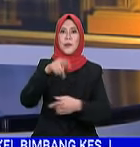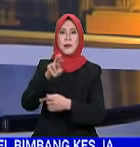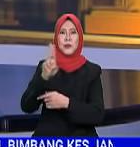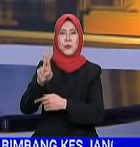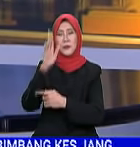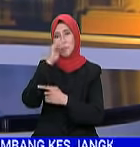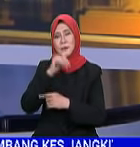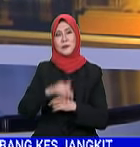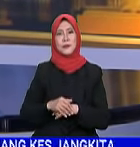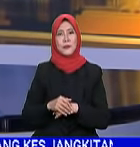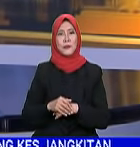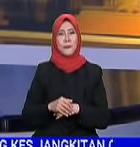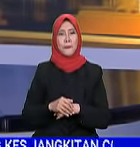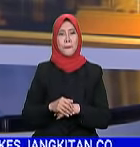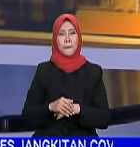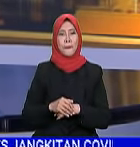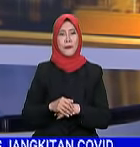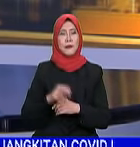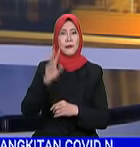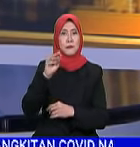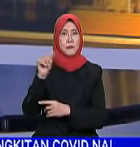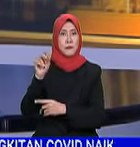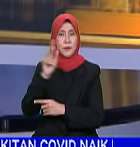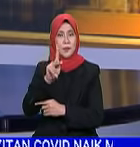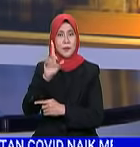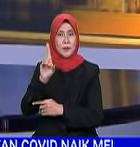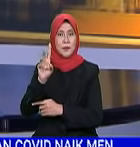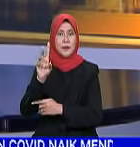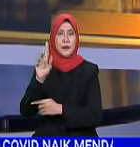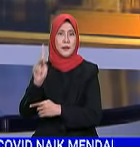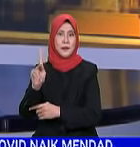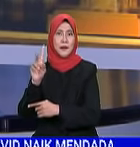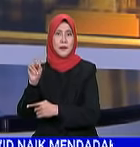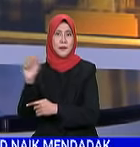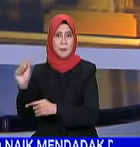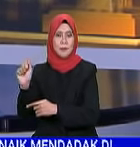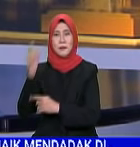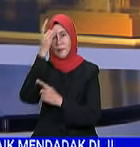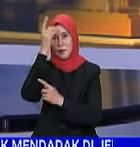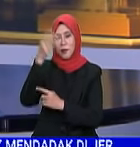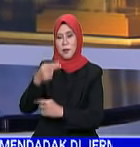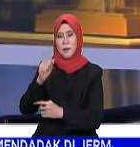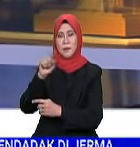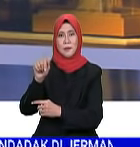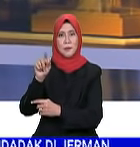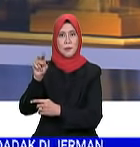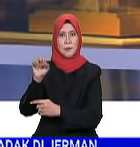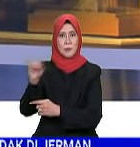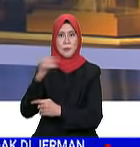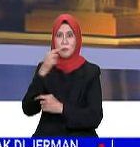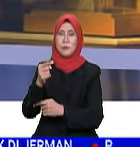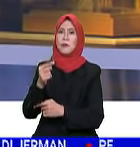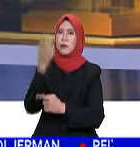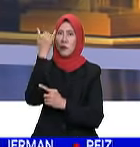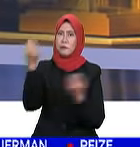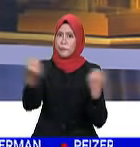Pengarah Jabatan Keselamatan Dalam Negeri dan Ketenteraman Awam KDNKA, Bukit Aman Datuk Hazani Ghazali berkata langkah diambil